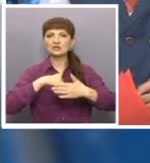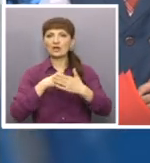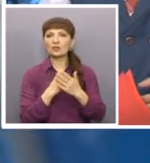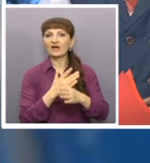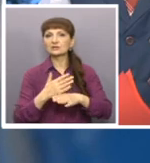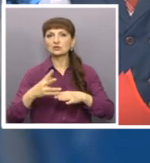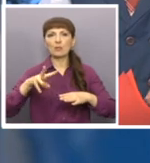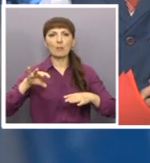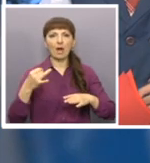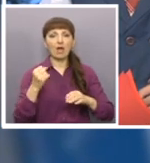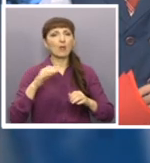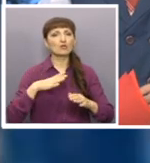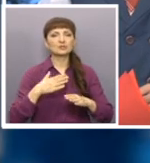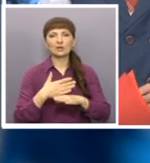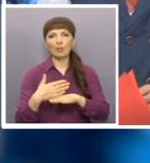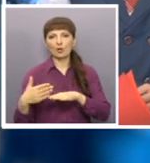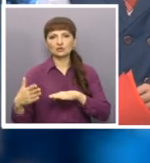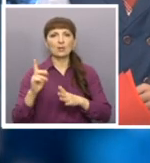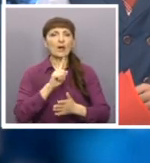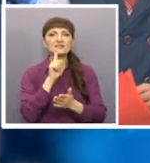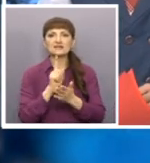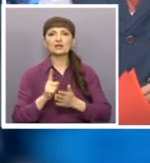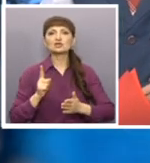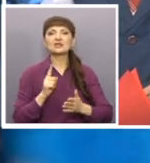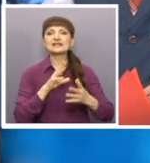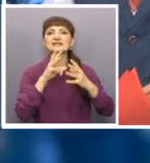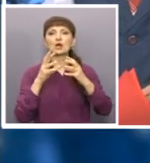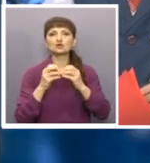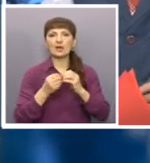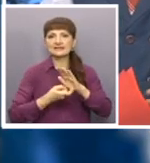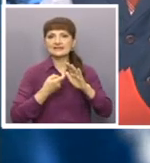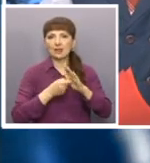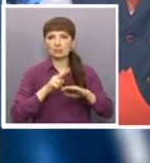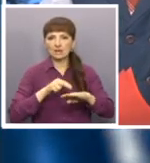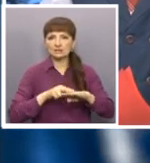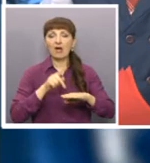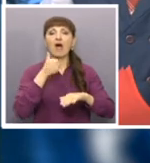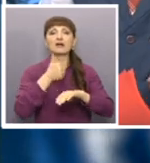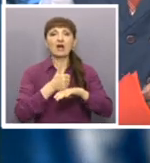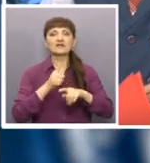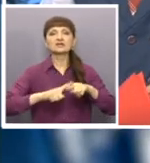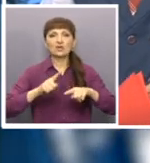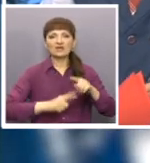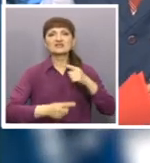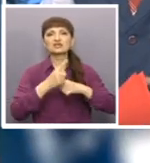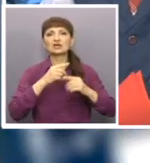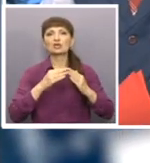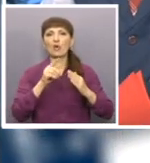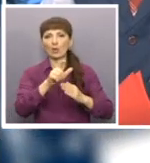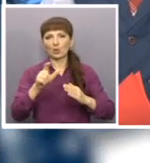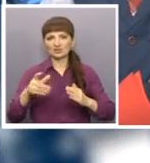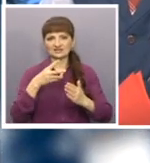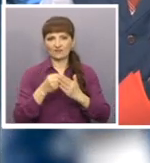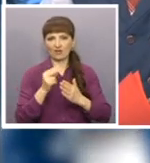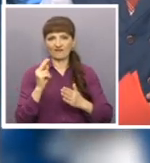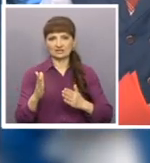концу мая, а может и позже. Будем обязательно ждать заключения следователя. А главное, скорейшего возвращения погорельцев в свои